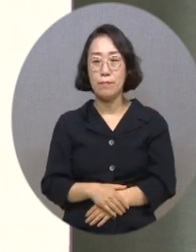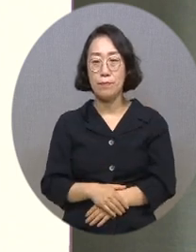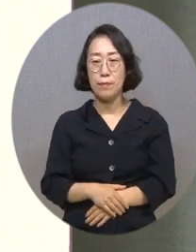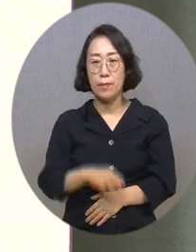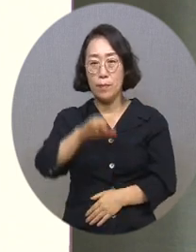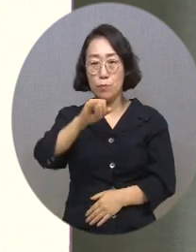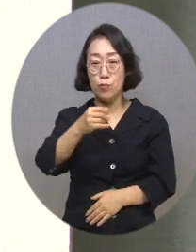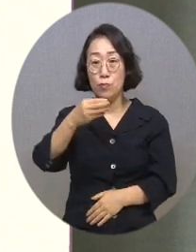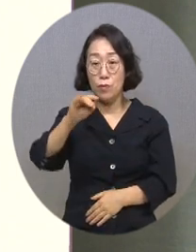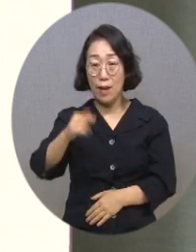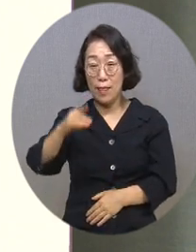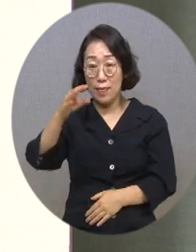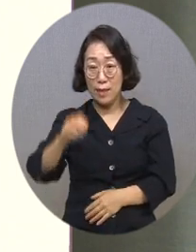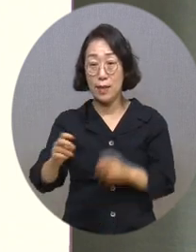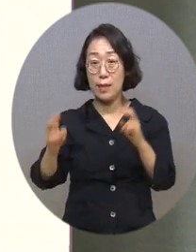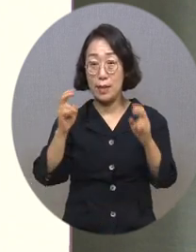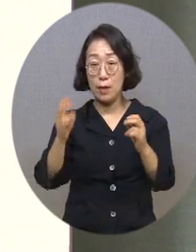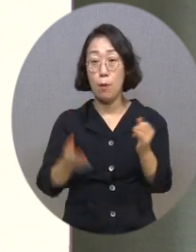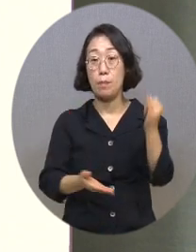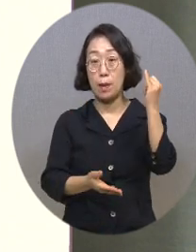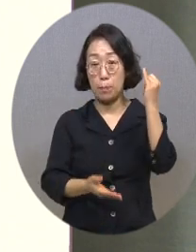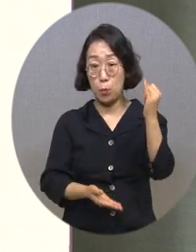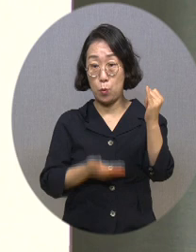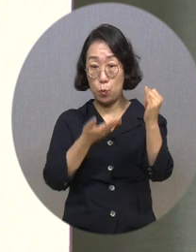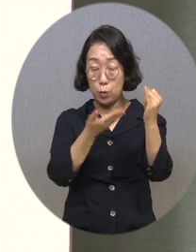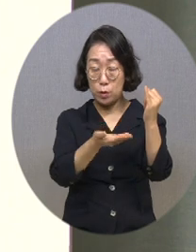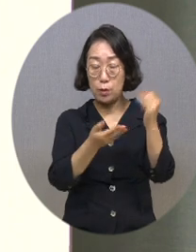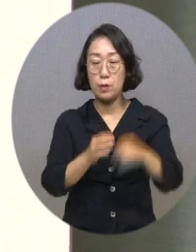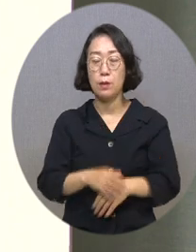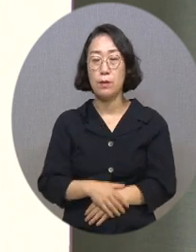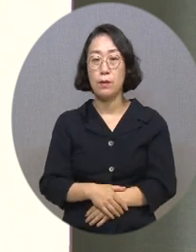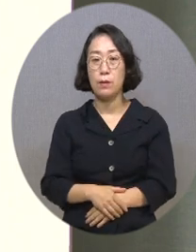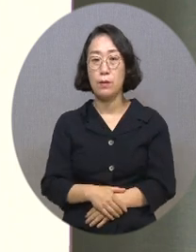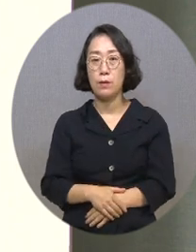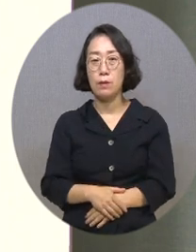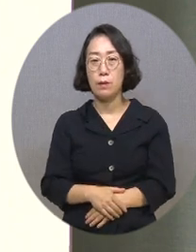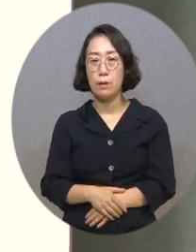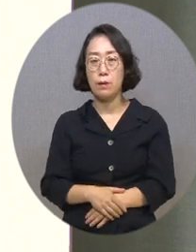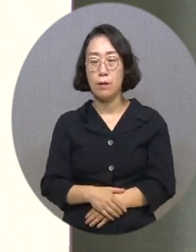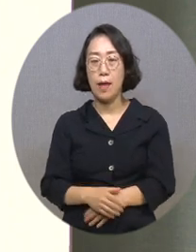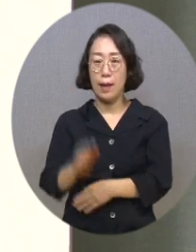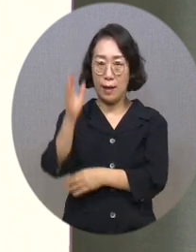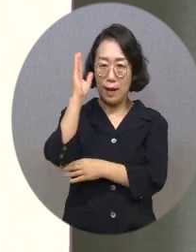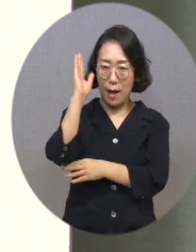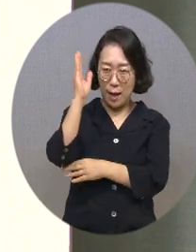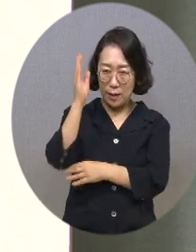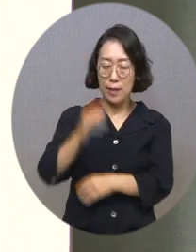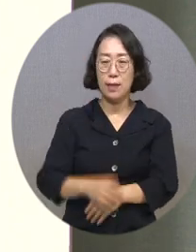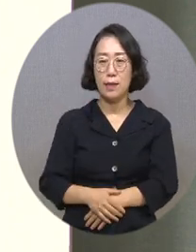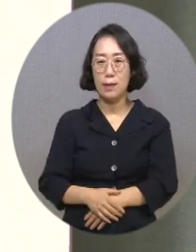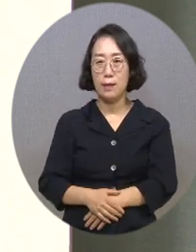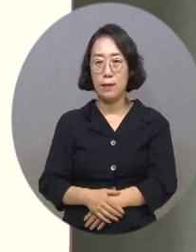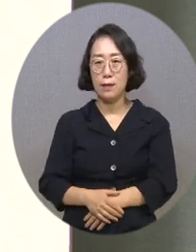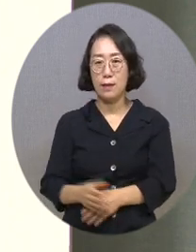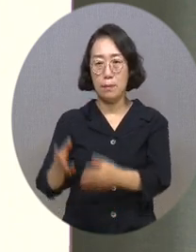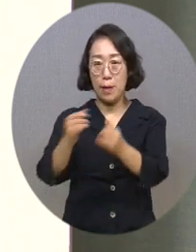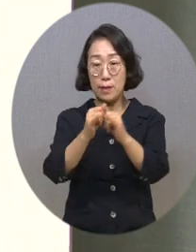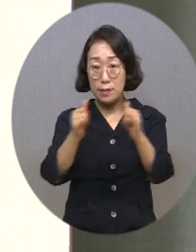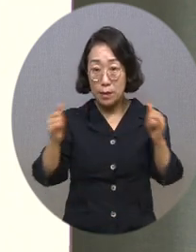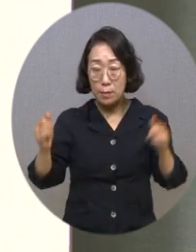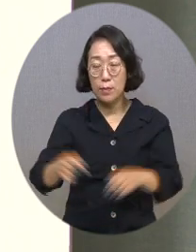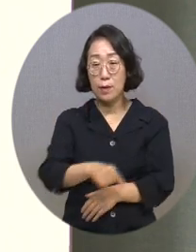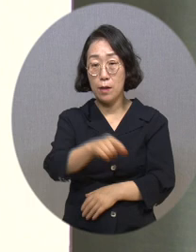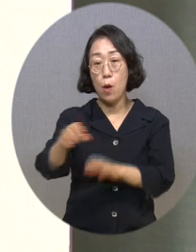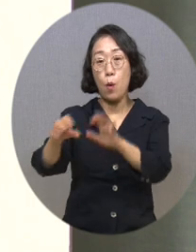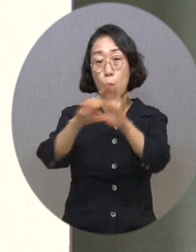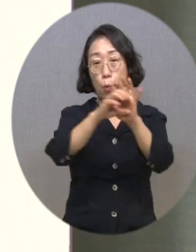브랜딩 포유라는 기업의 대표, 이분은 수많은 강의를 많은 사람들에게,